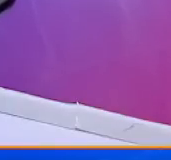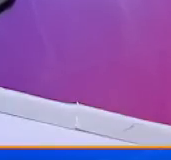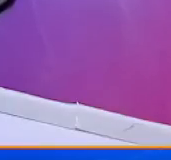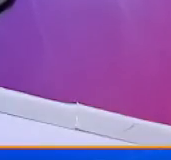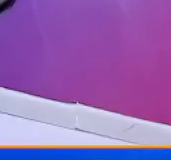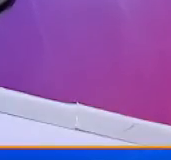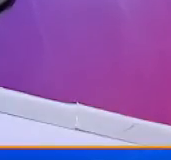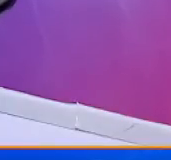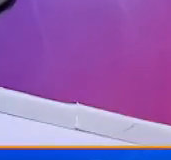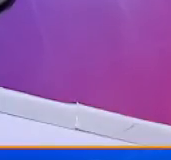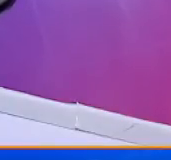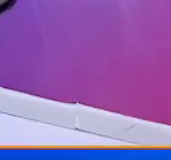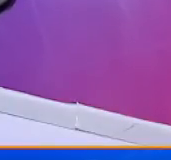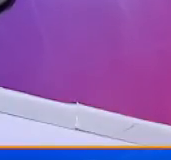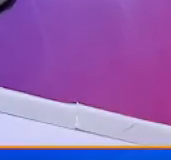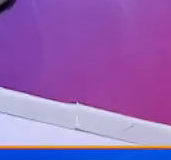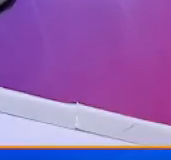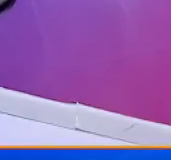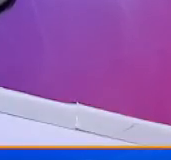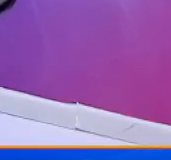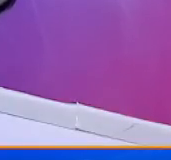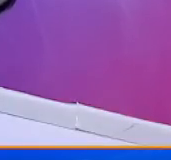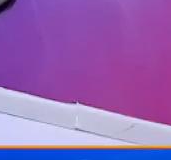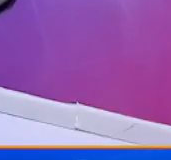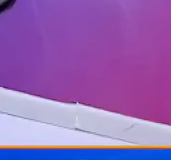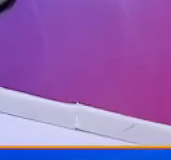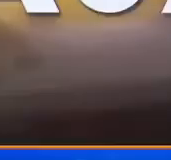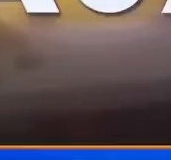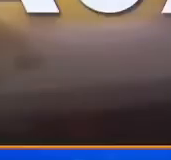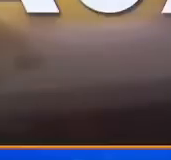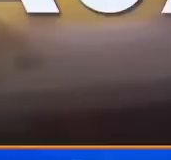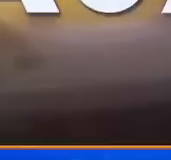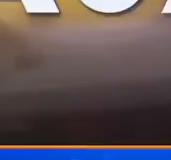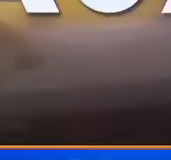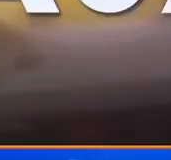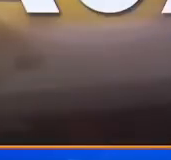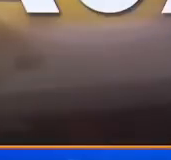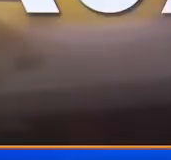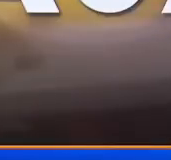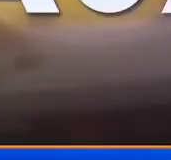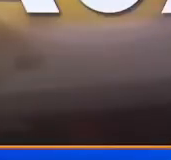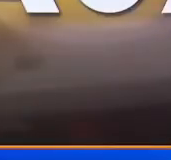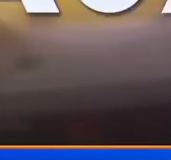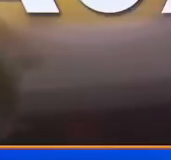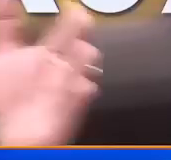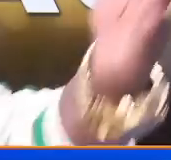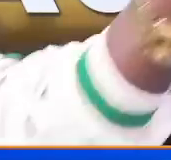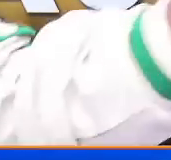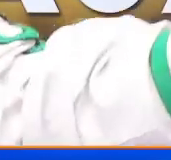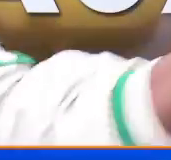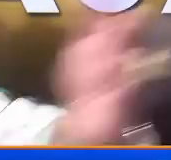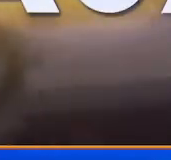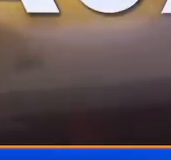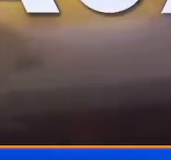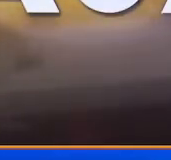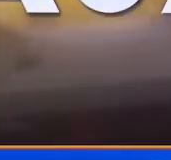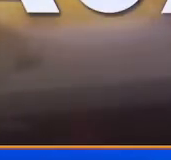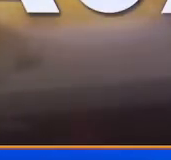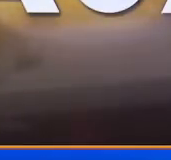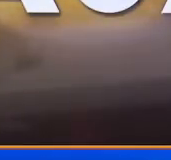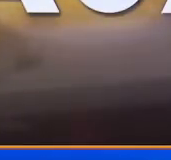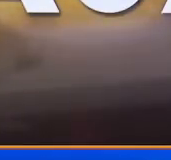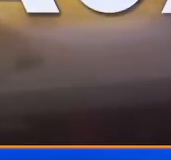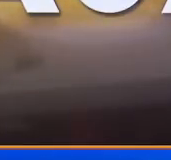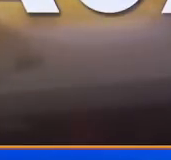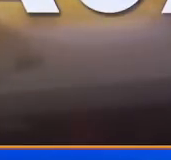Justice. Na ningependa kuambia Wakenya hivi. Sisi ni wana member wa East African Community. Nafikiri rais wetu ndio bado